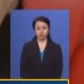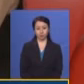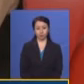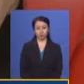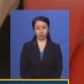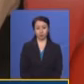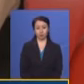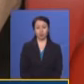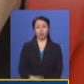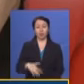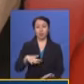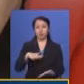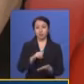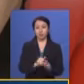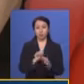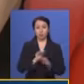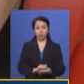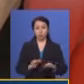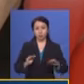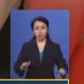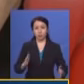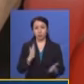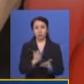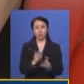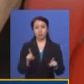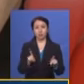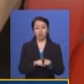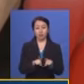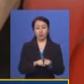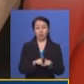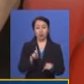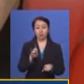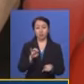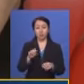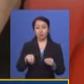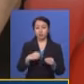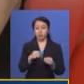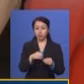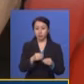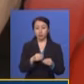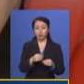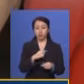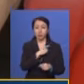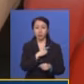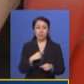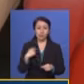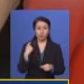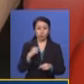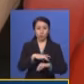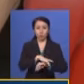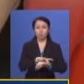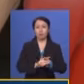я занимаюсь с детства. Я также плела всякие бисер, из бисера цепочки,